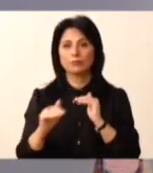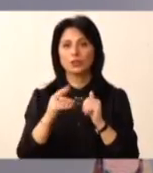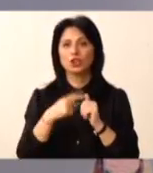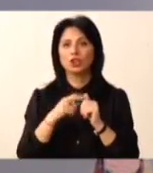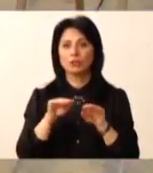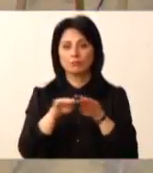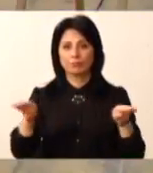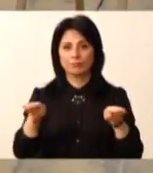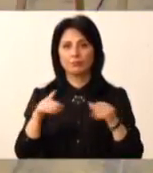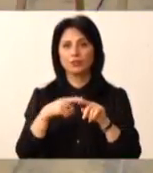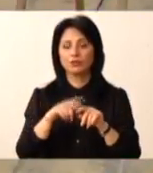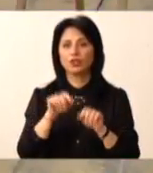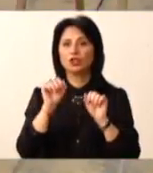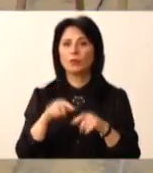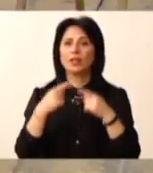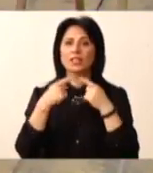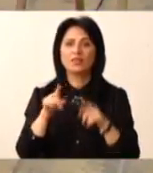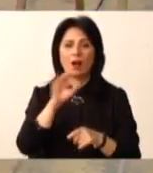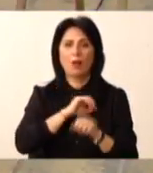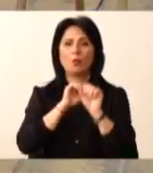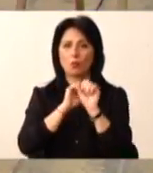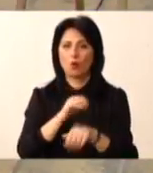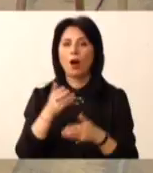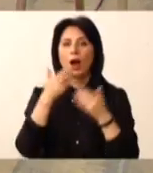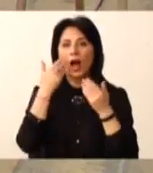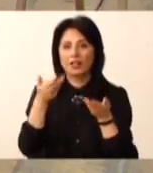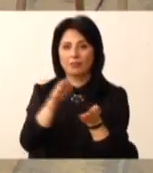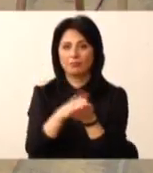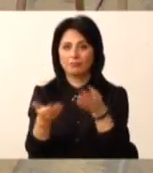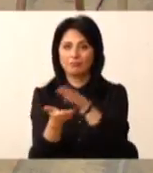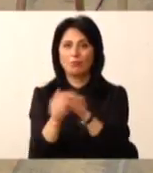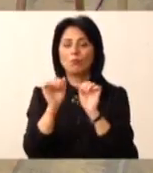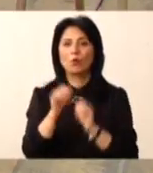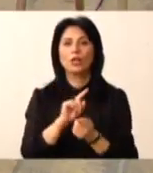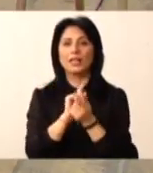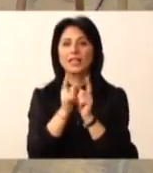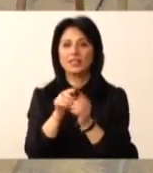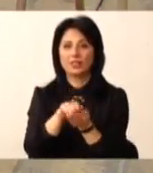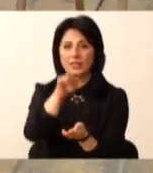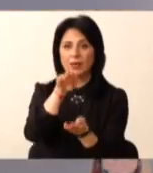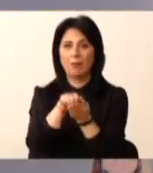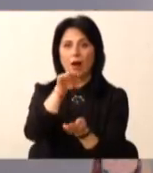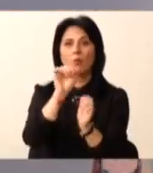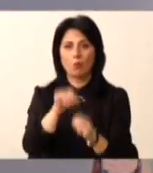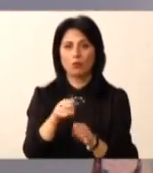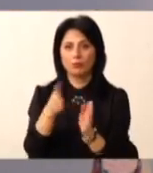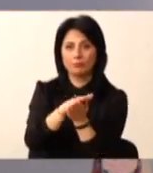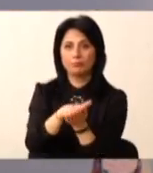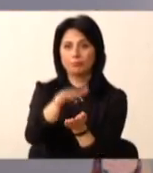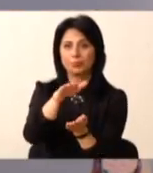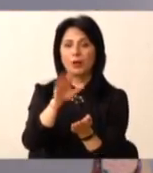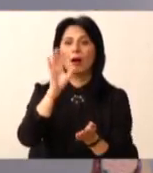არის პლედი, ან შეგიძლიათ რაიმე სხვა გამოიყენოთ, რაც ადვილად იკეცება და შესაბამისად იცვლის სიმაღლეს და მოცულობას.